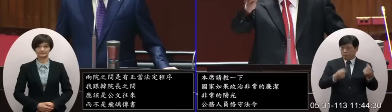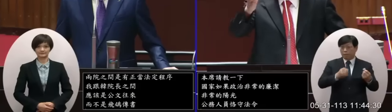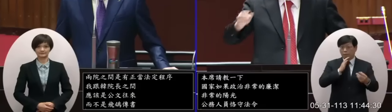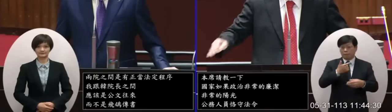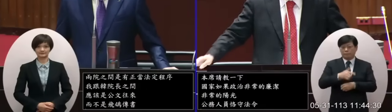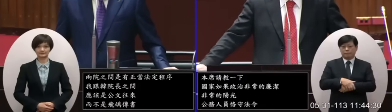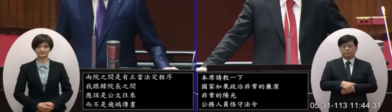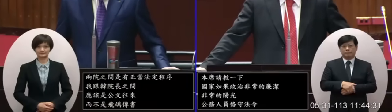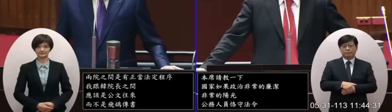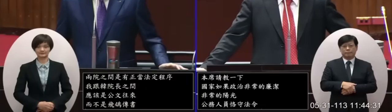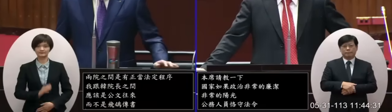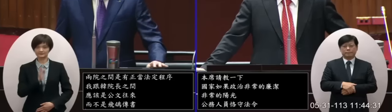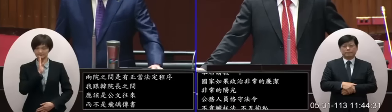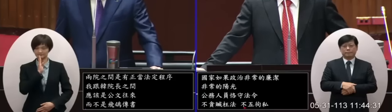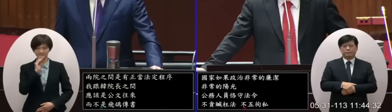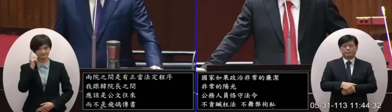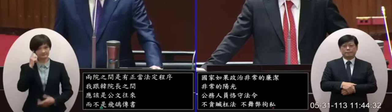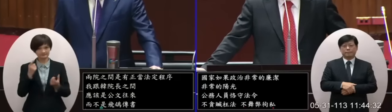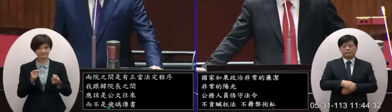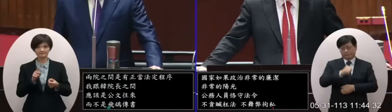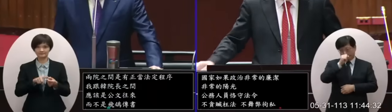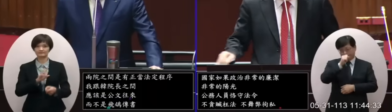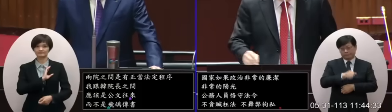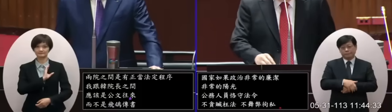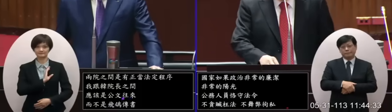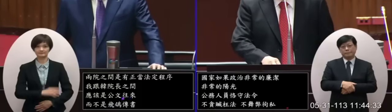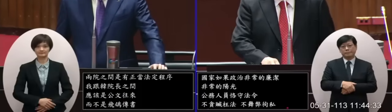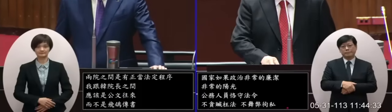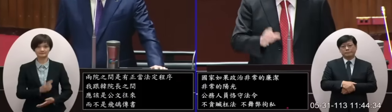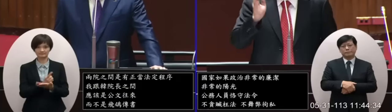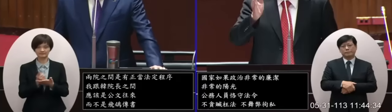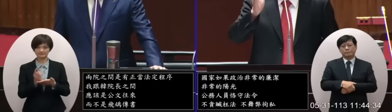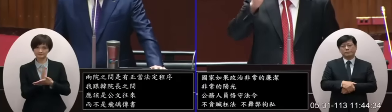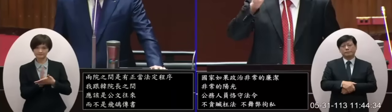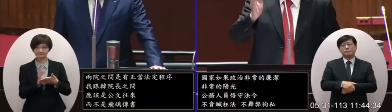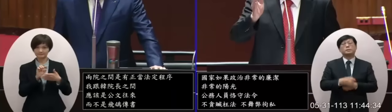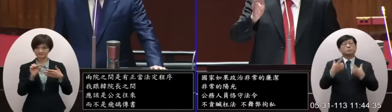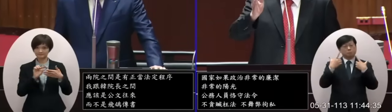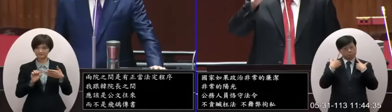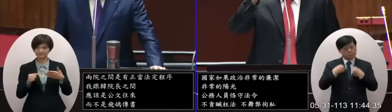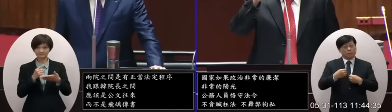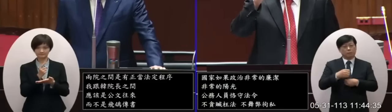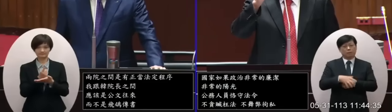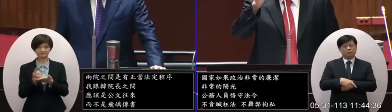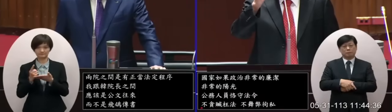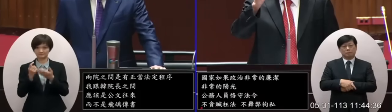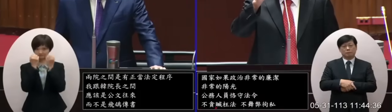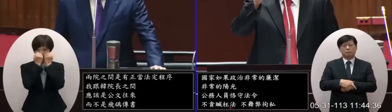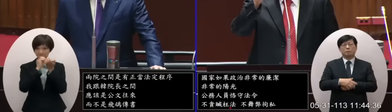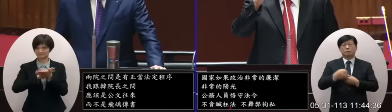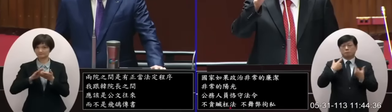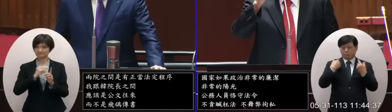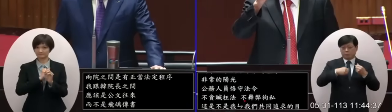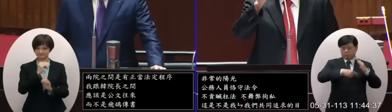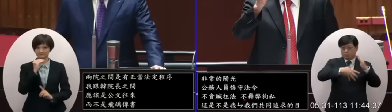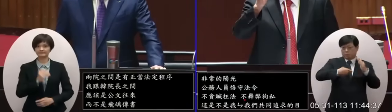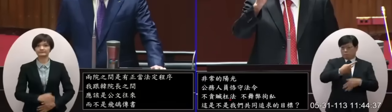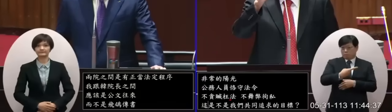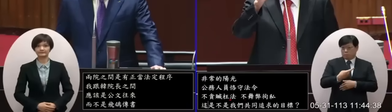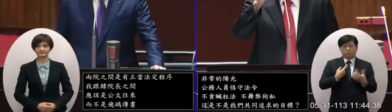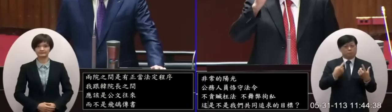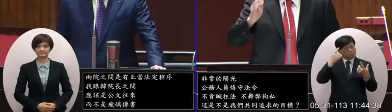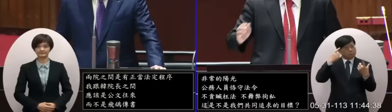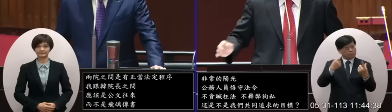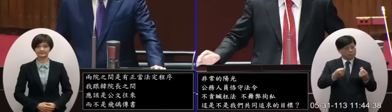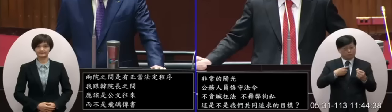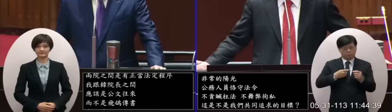标？请回答。 当然是。所以我们在各项评比当中， 谢谢， 政府的清廉度是节节上升。 委员长跟本席一样，